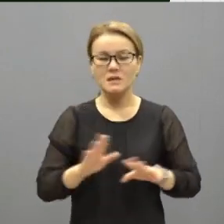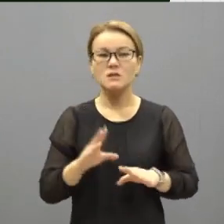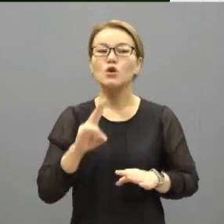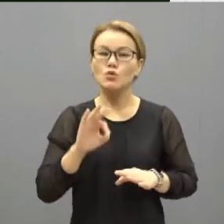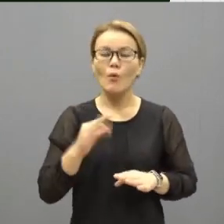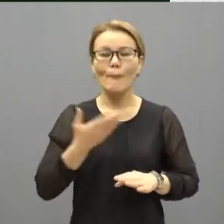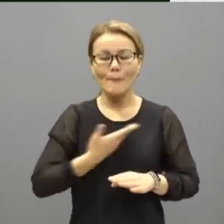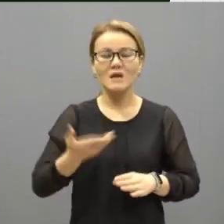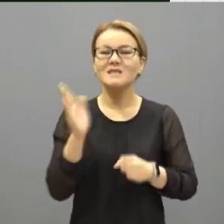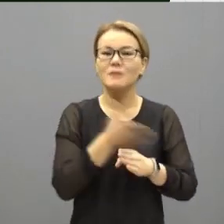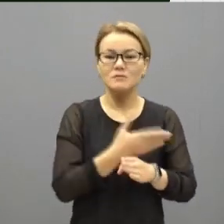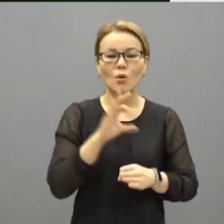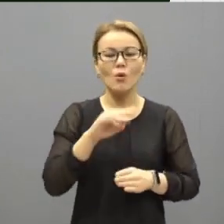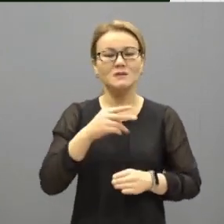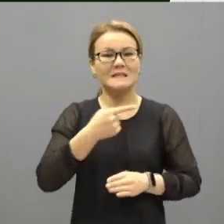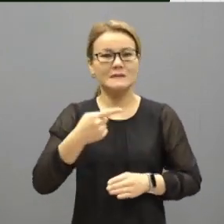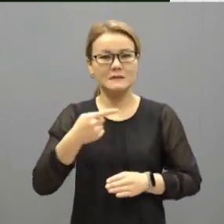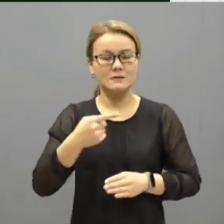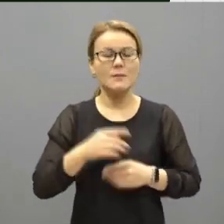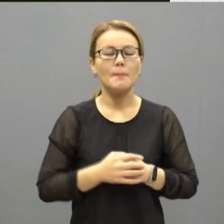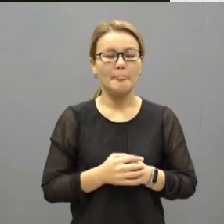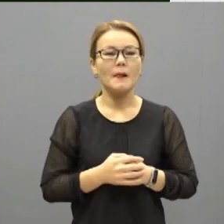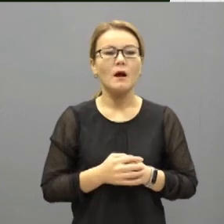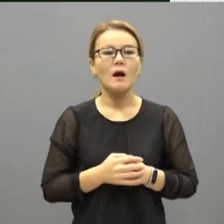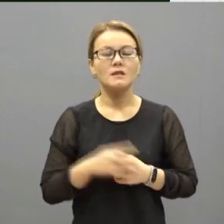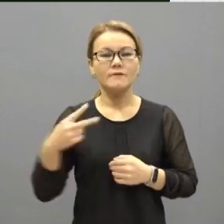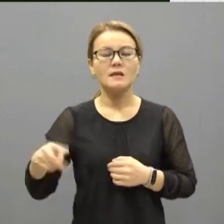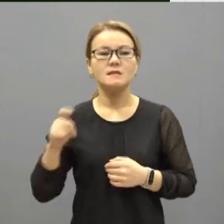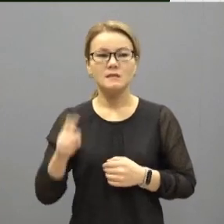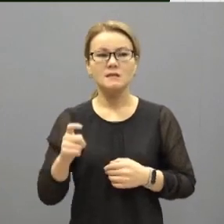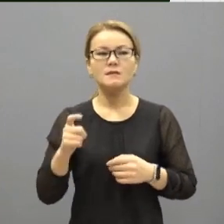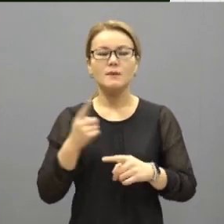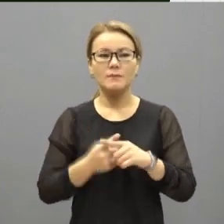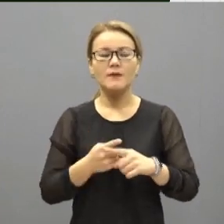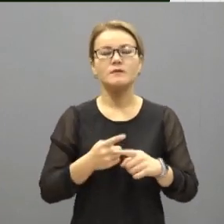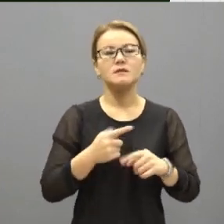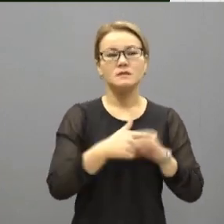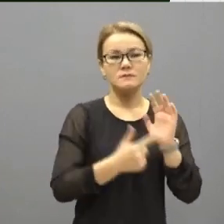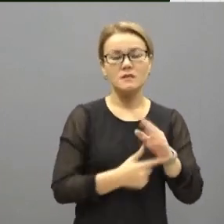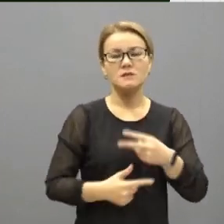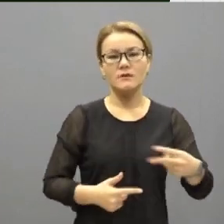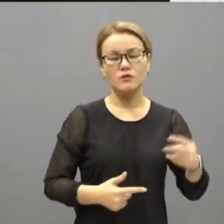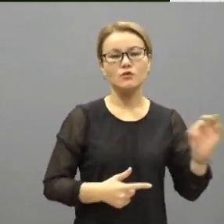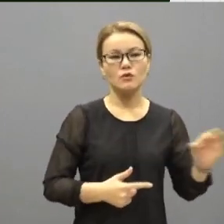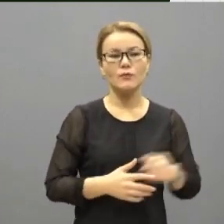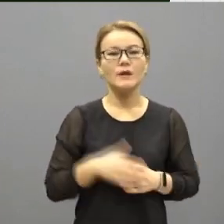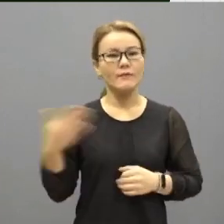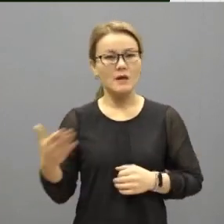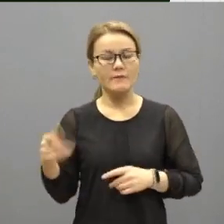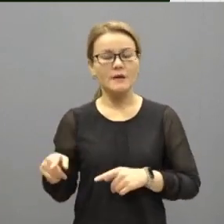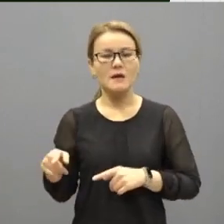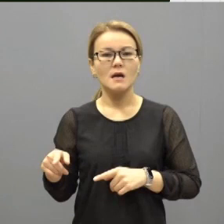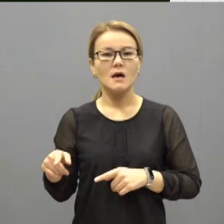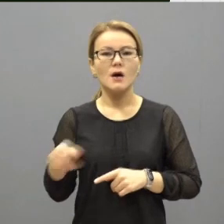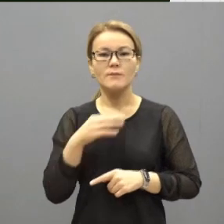избавимся от отрицательного коэффициента. 20х прибавить 17 равно нулю. В левой части у нас